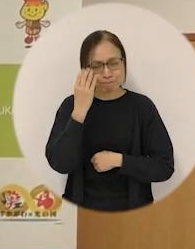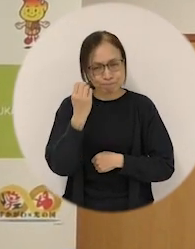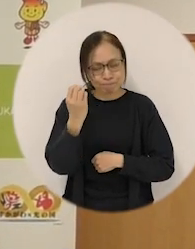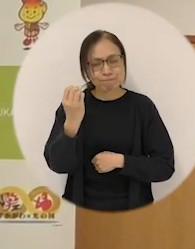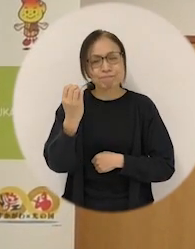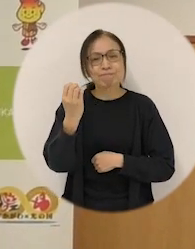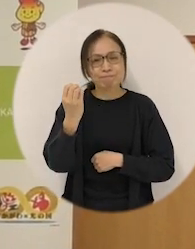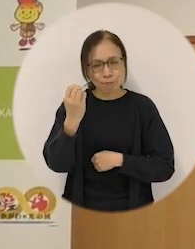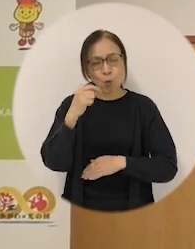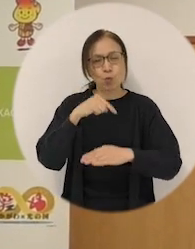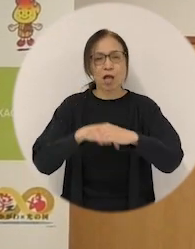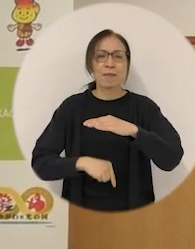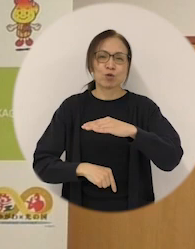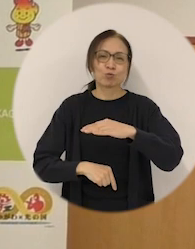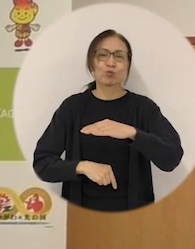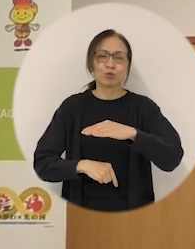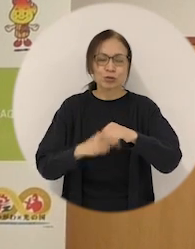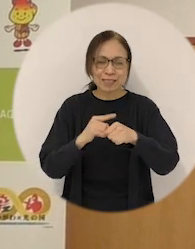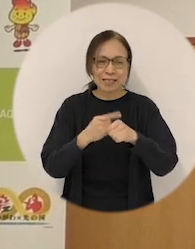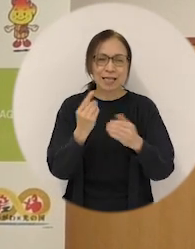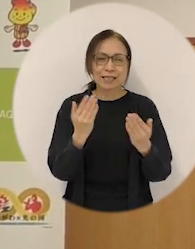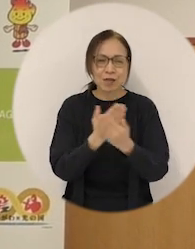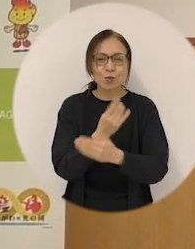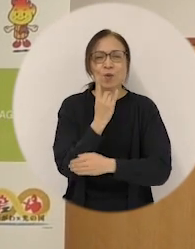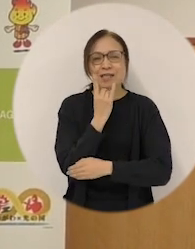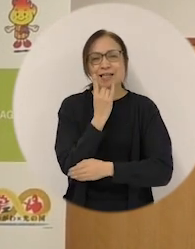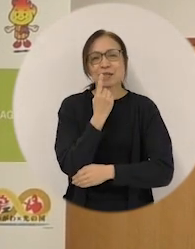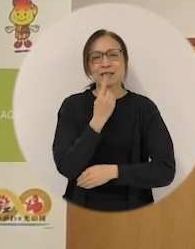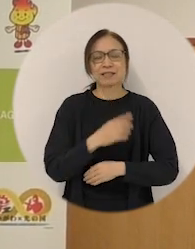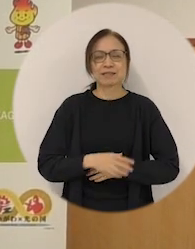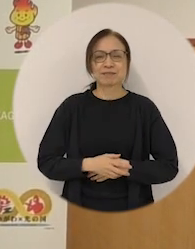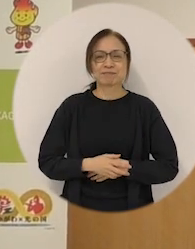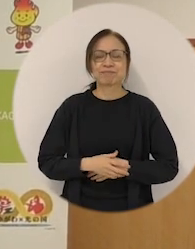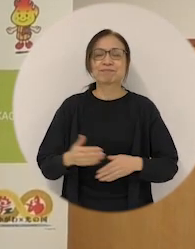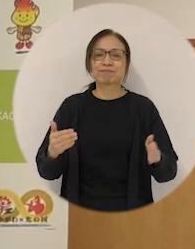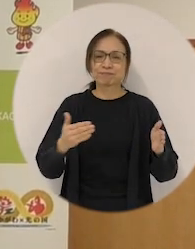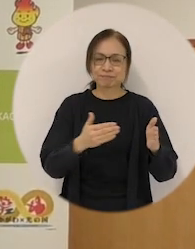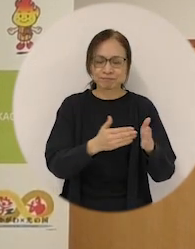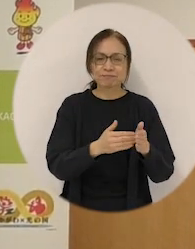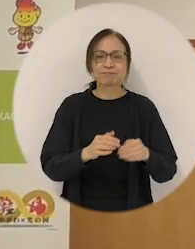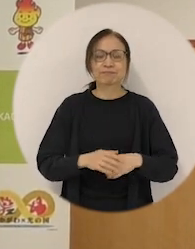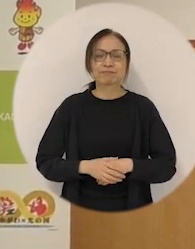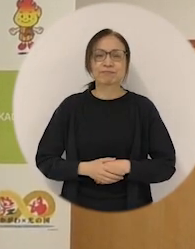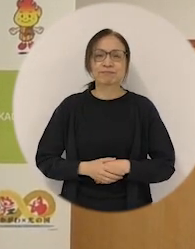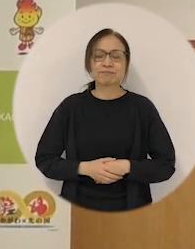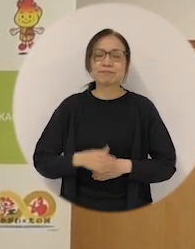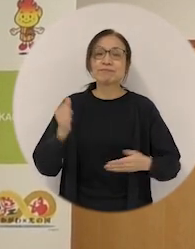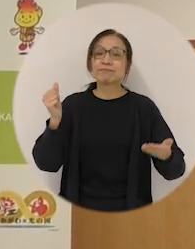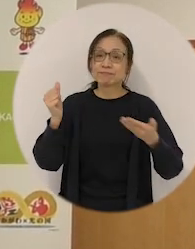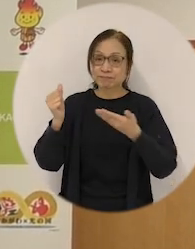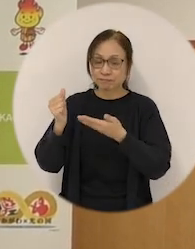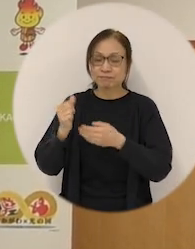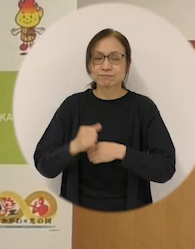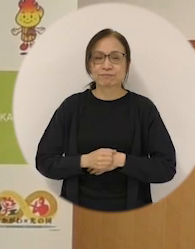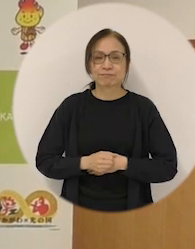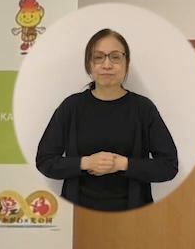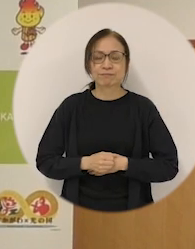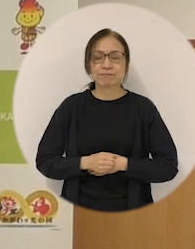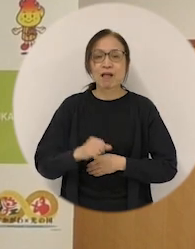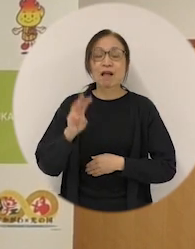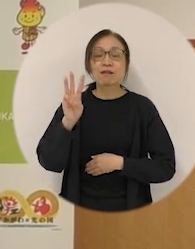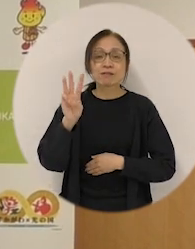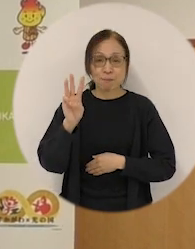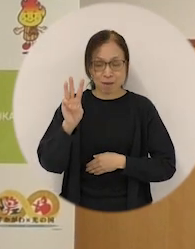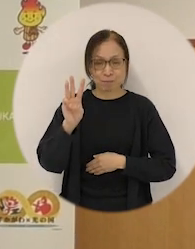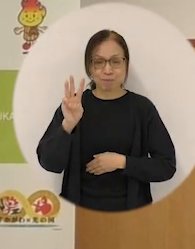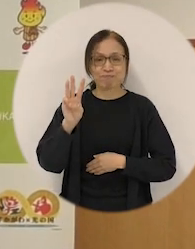っかけになることを期待しております。以上です。 それでは質問に移ります。3番友好交流